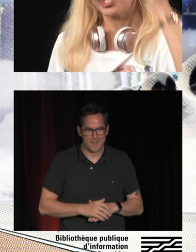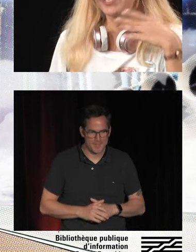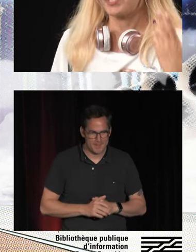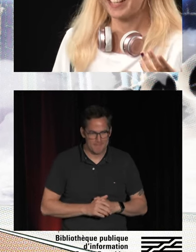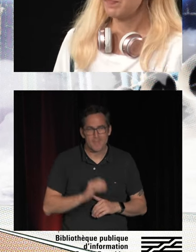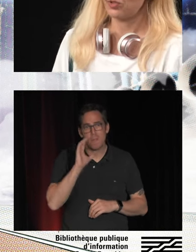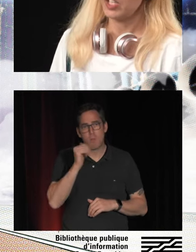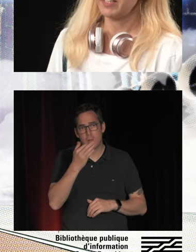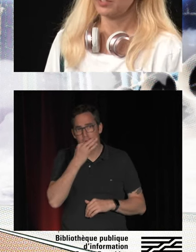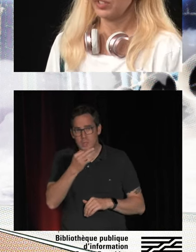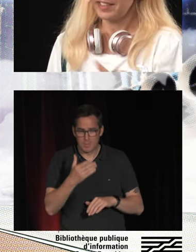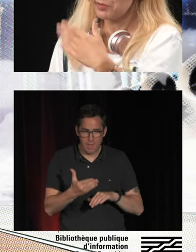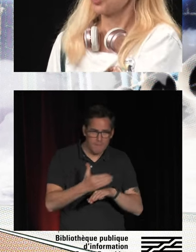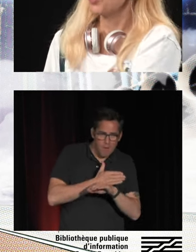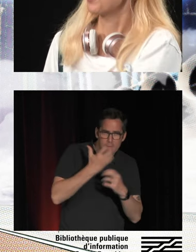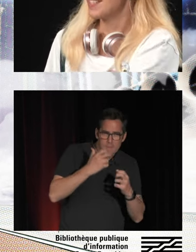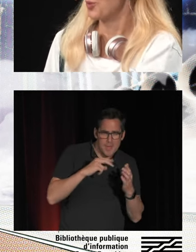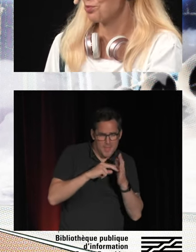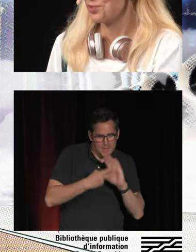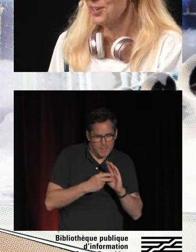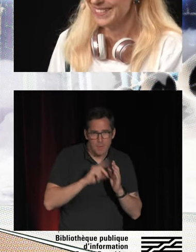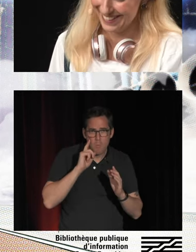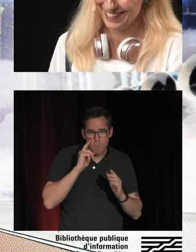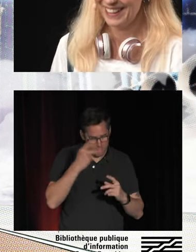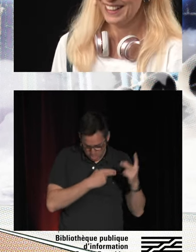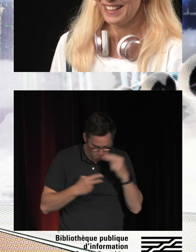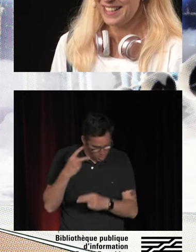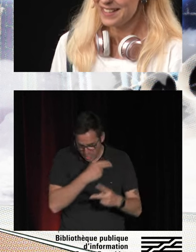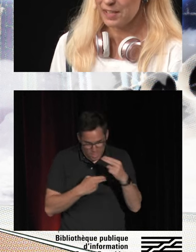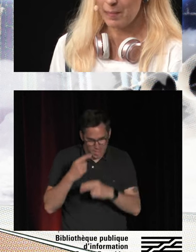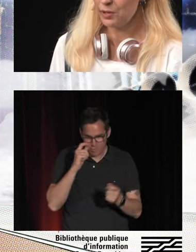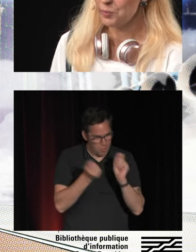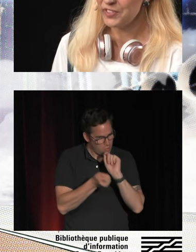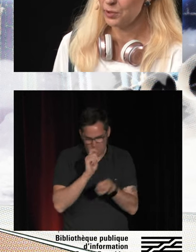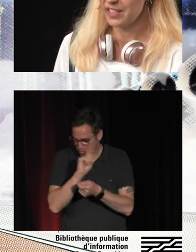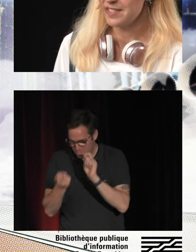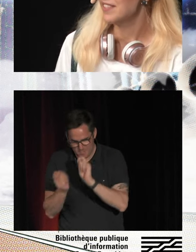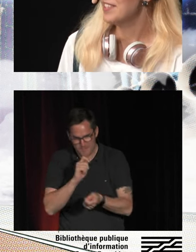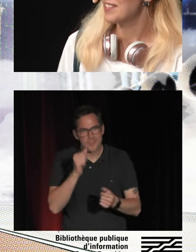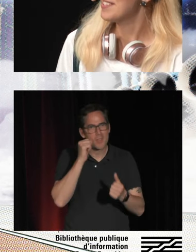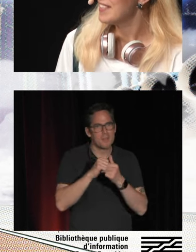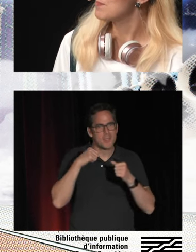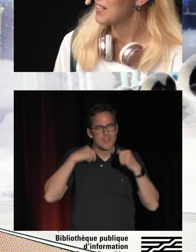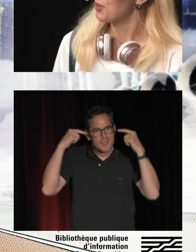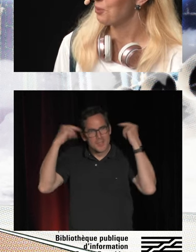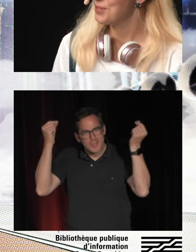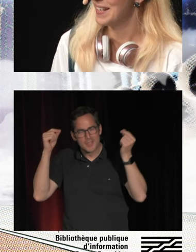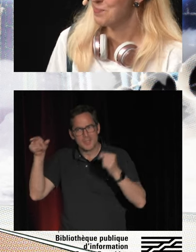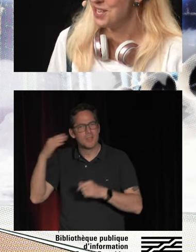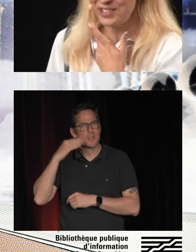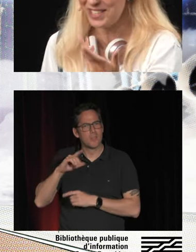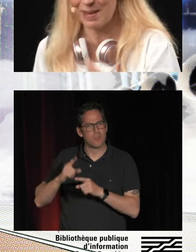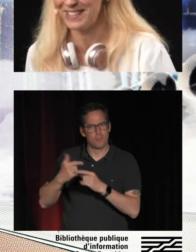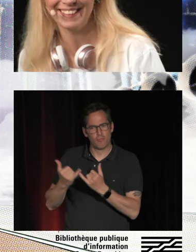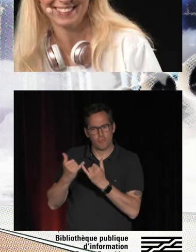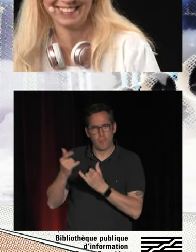C'est pour ça que j'ai dit que j'essaierais de pas trop expliquer des trucs techniques, parce que comment on se fait interrompre tout le temps ? Ça me rappelle le commentaire de Zelda CDI. C'est « Essaye d'expliquer un truc, et